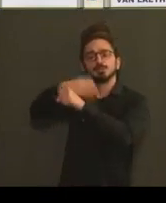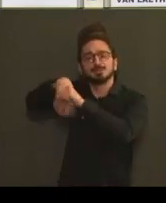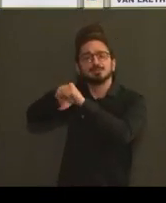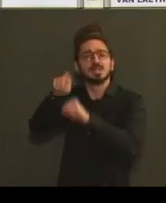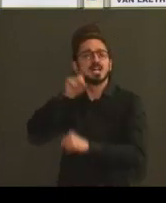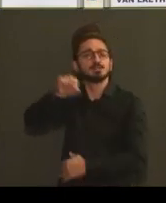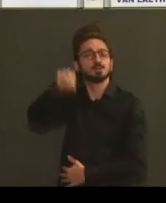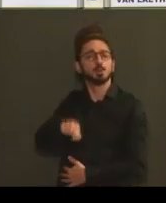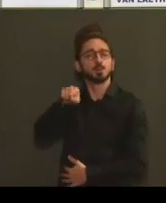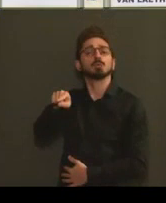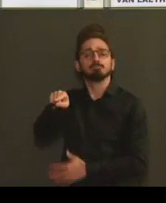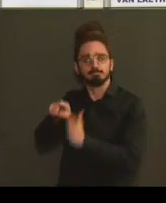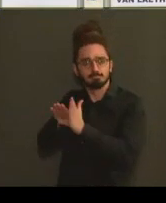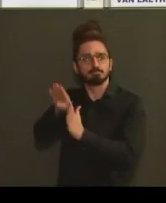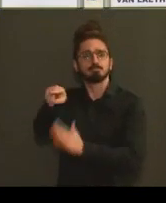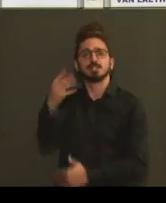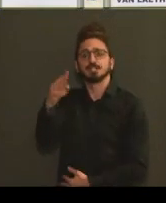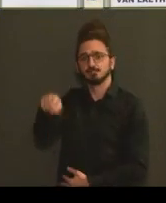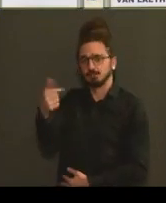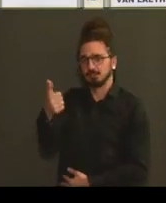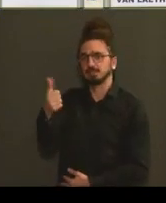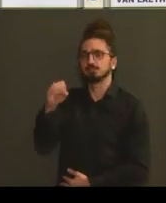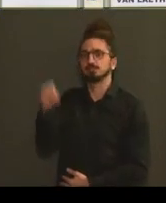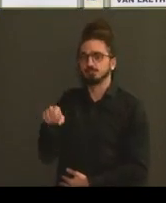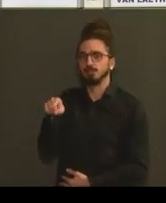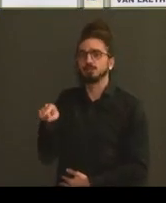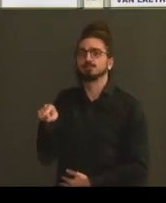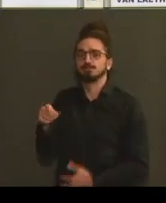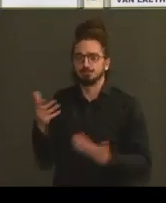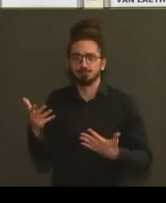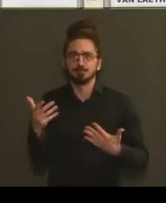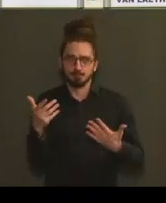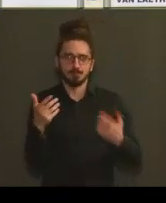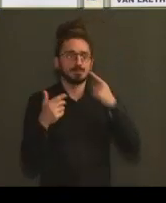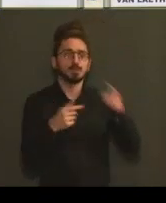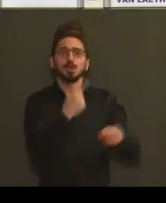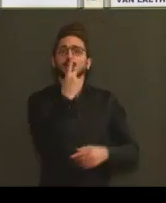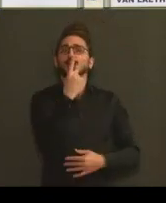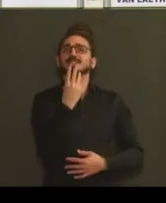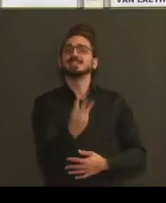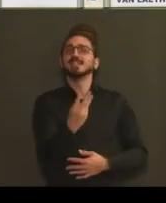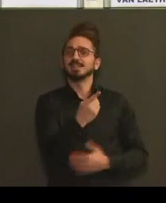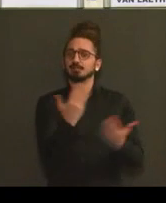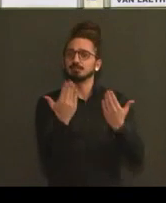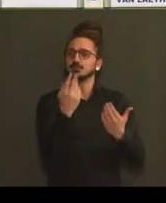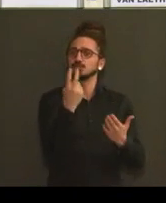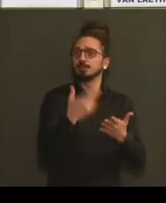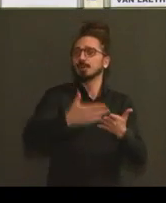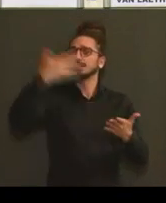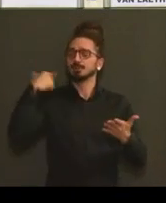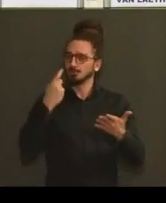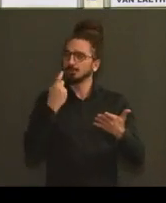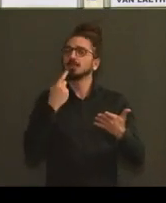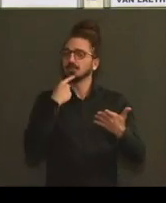est conséquente, plus d'un tiers des cas, on l'a dit, montre une légère augmentation par rapport à la semaine précédente, mais une augmentation